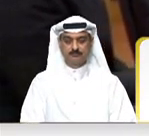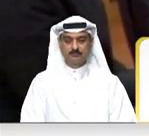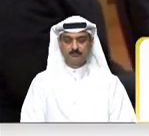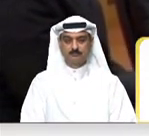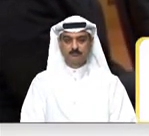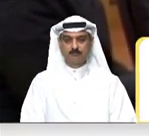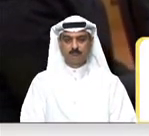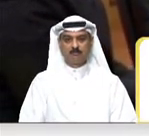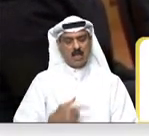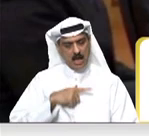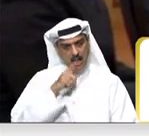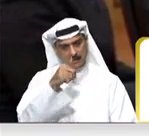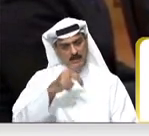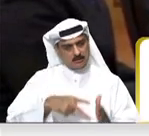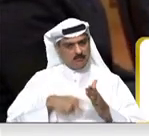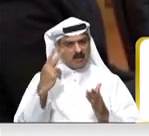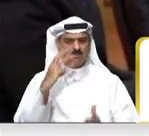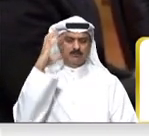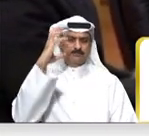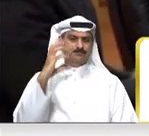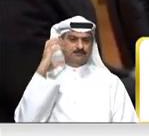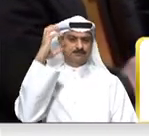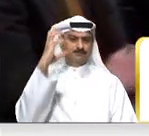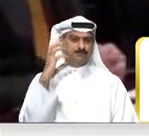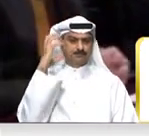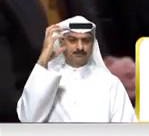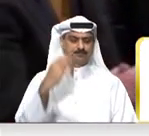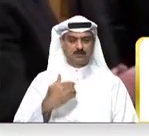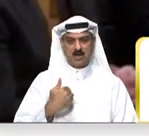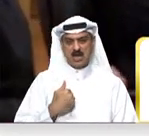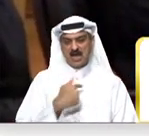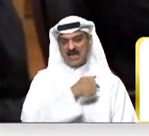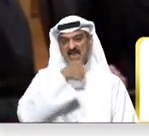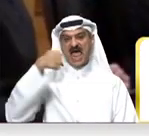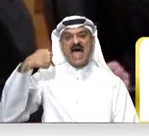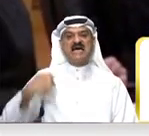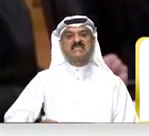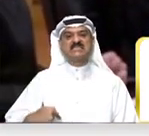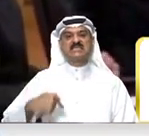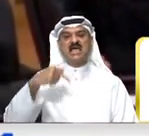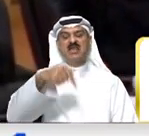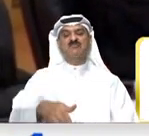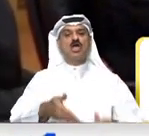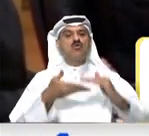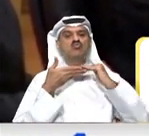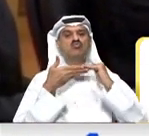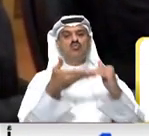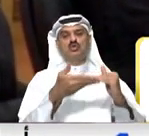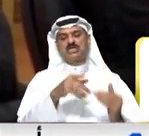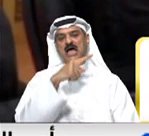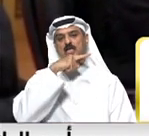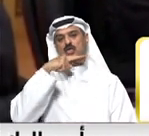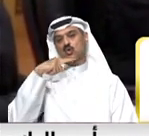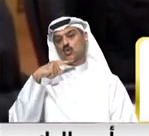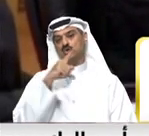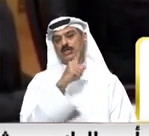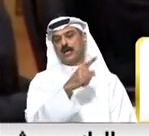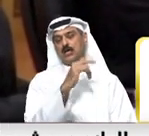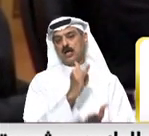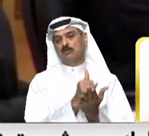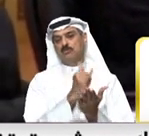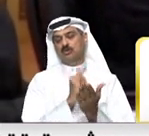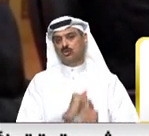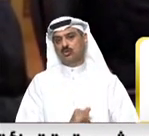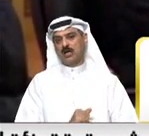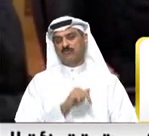لقد كررت الإعراب عن قلقنا البالغ بشأن توفير جمهورية الصين الشعبية للمكونات التي تحرك حرب روسيا العدوانية ضد